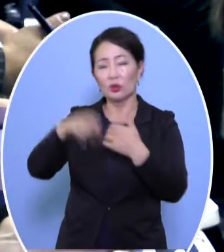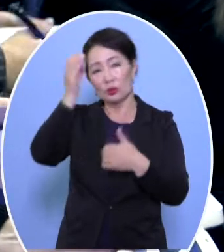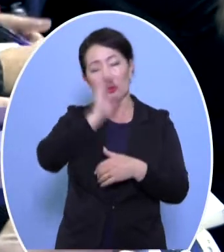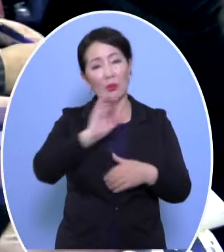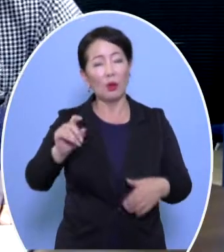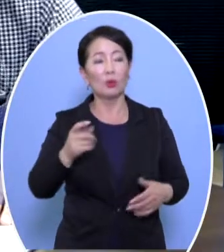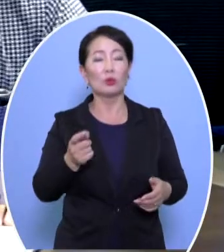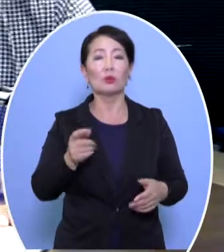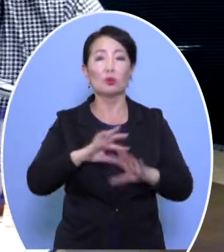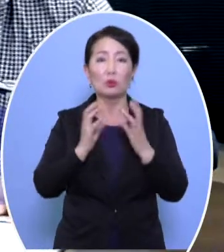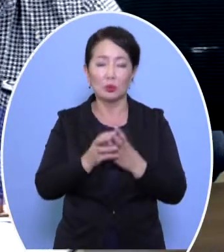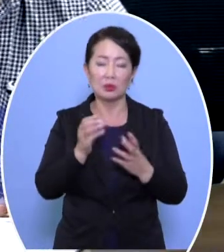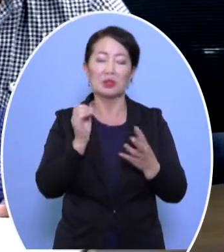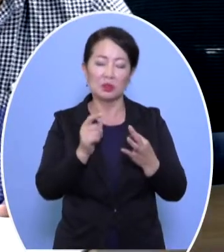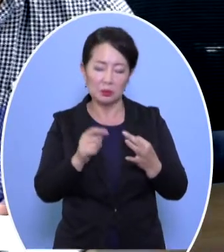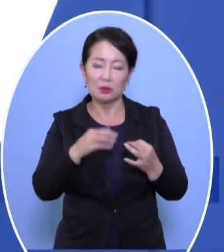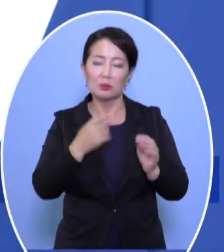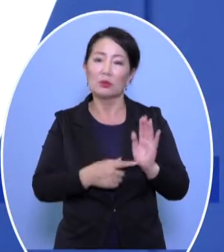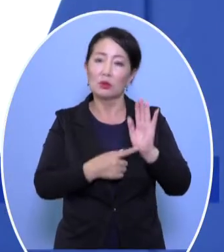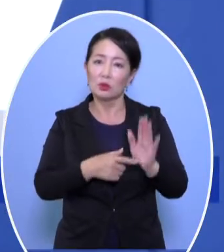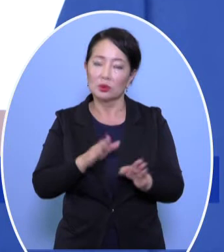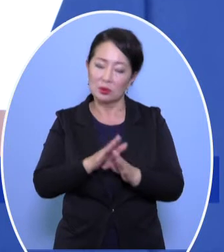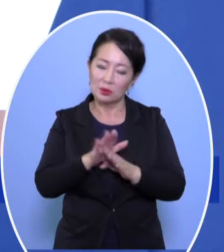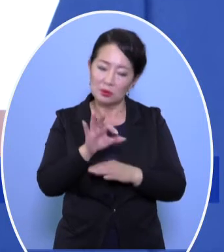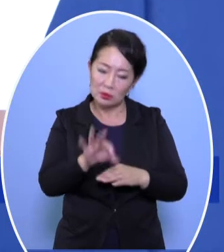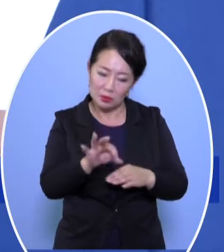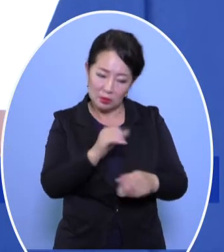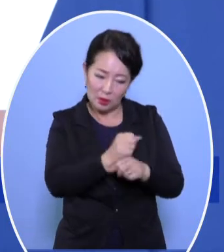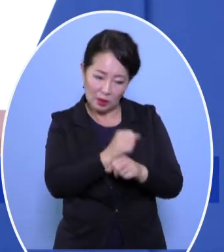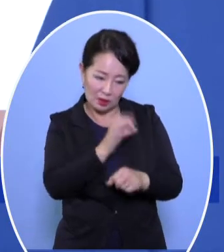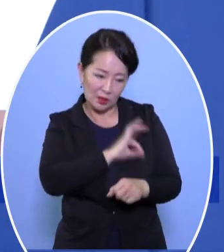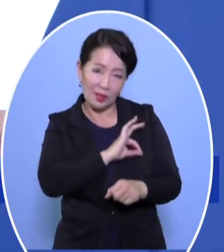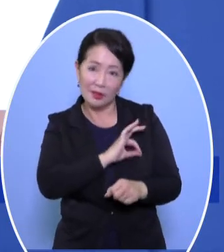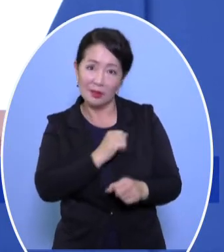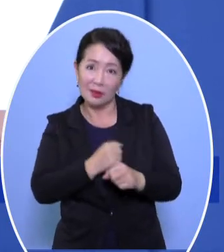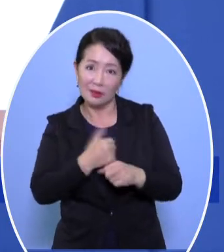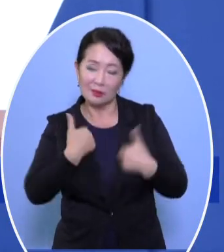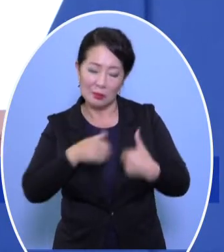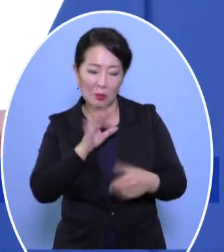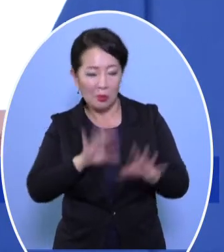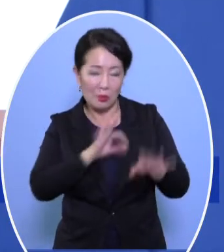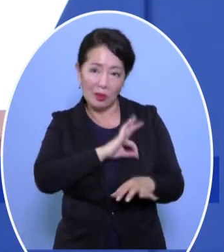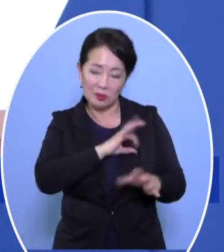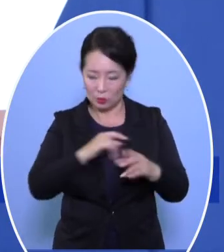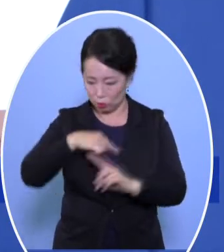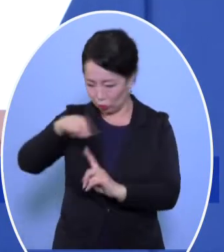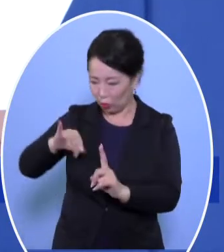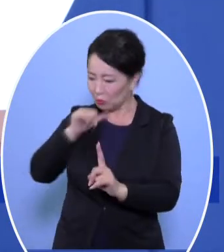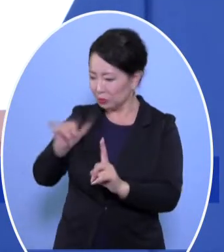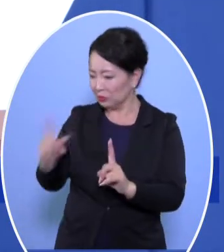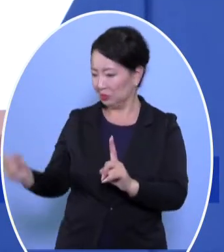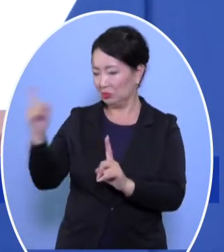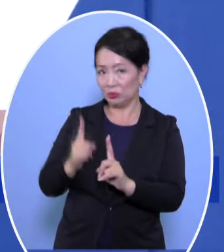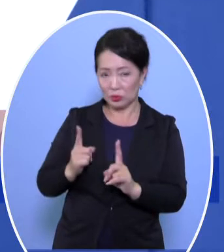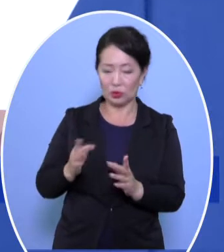хаагч нар бүгд нь зөвлөмж өгдөг. Албаны бод эхэлж байгаа албан тушаалын байдлаа ашиглан хамрын сургах тойргийн бус үйлдвэр болсон сургуулийн